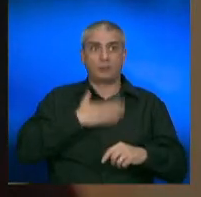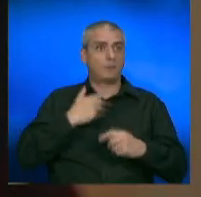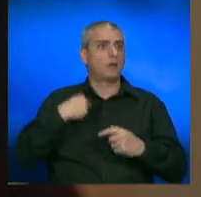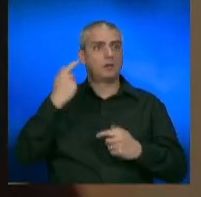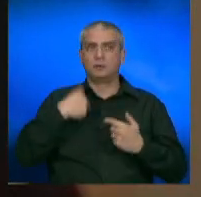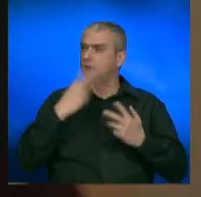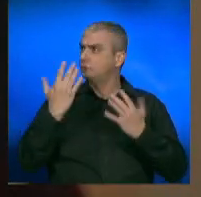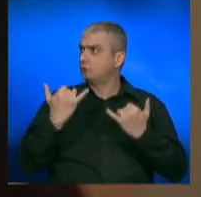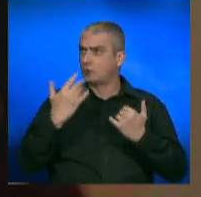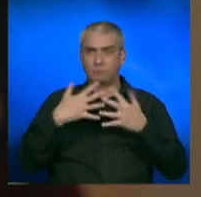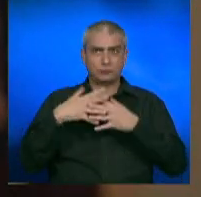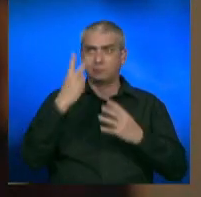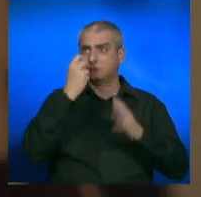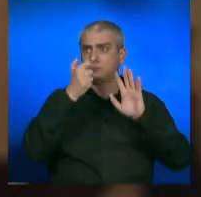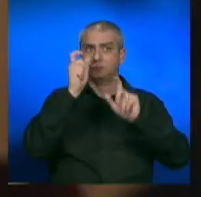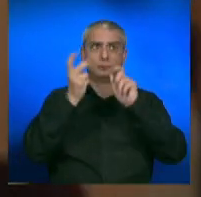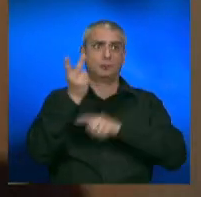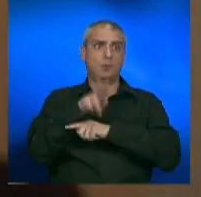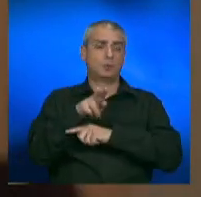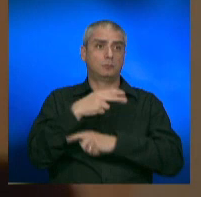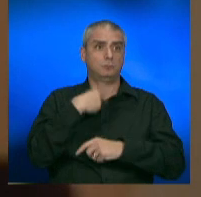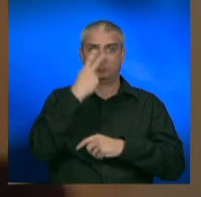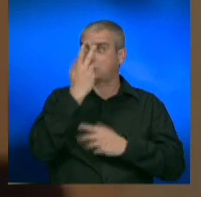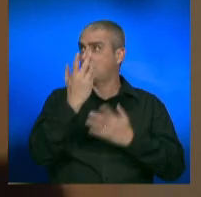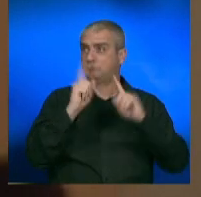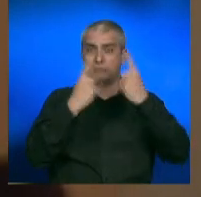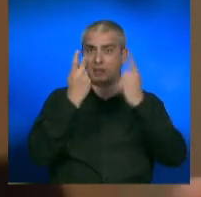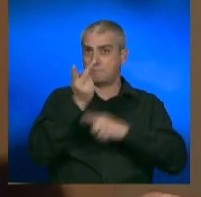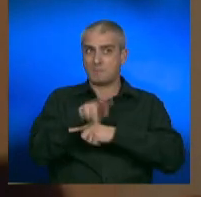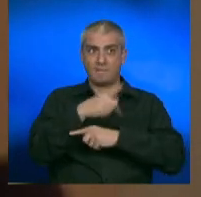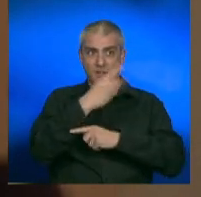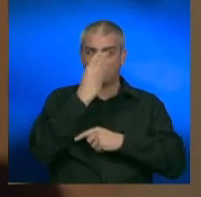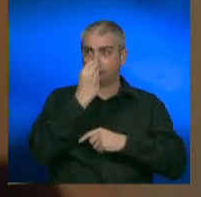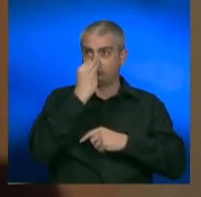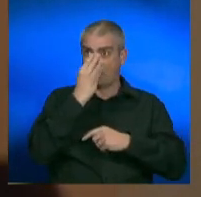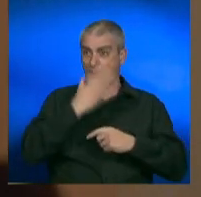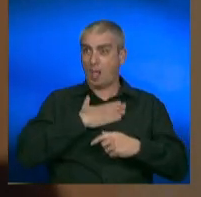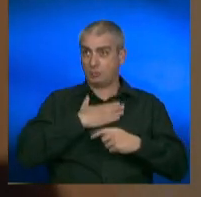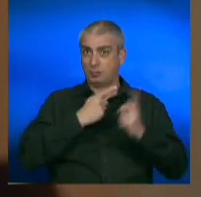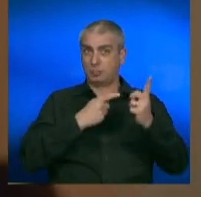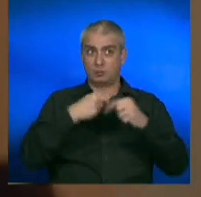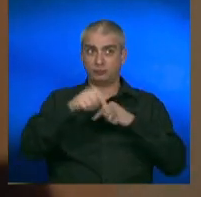we're at 26 deaths. And if you look at the flu for this year,